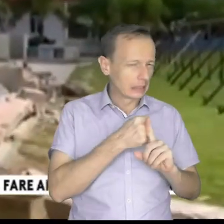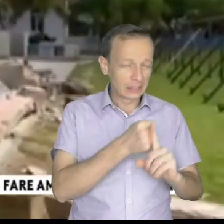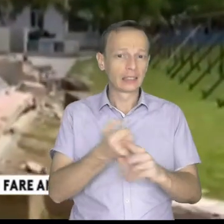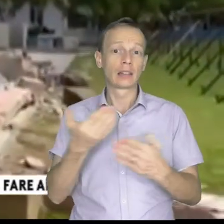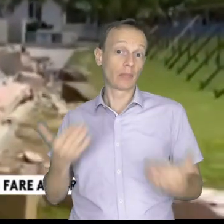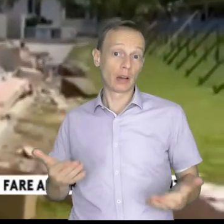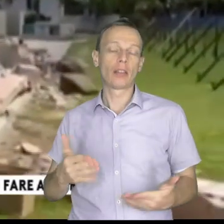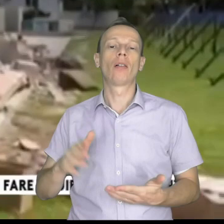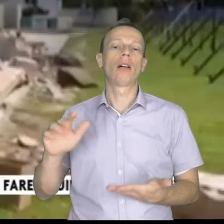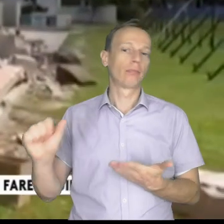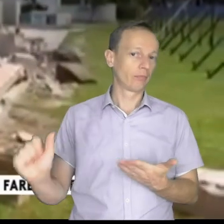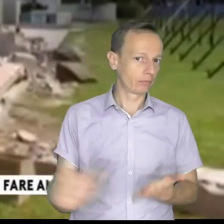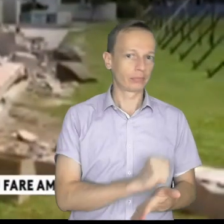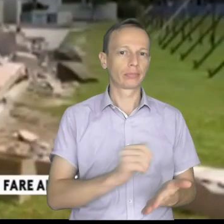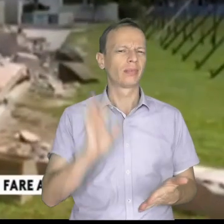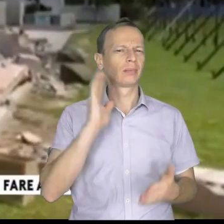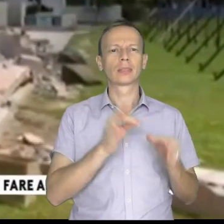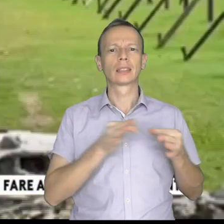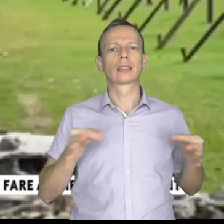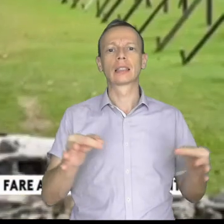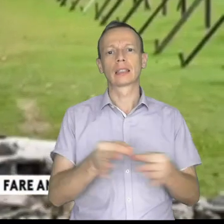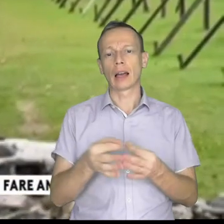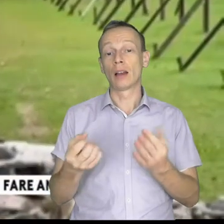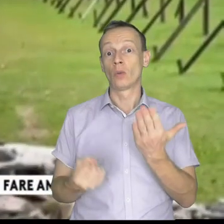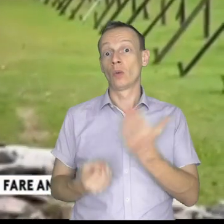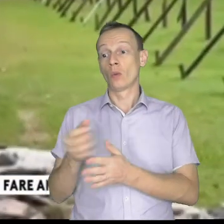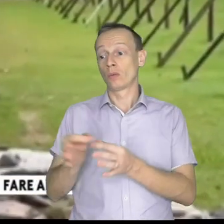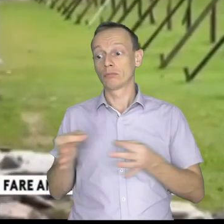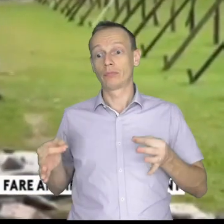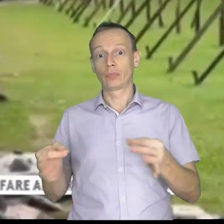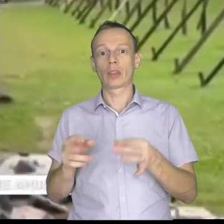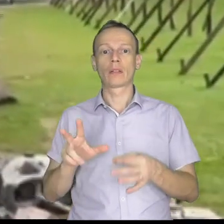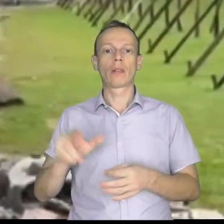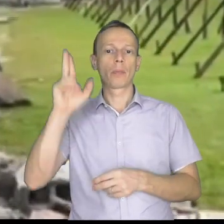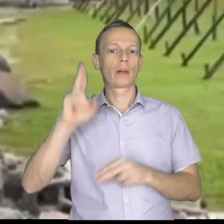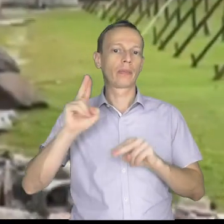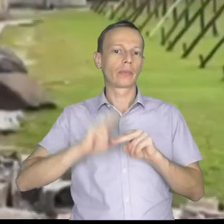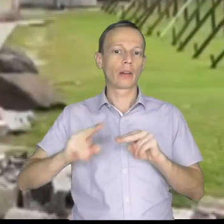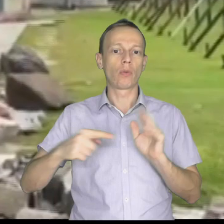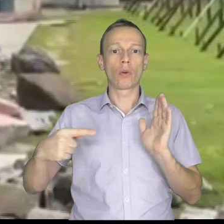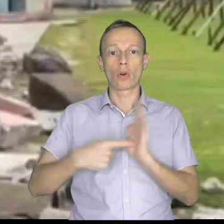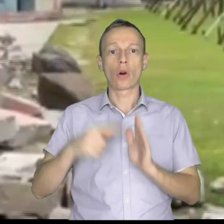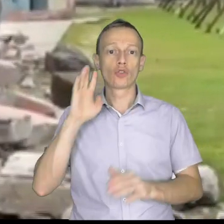ont procédé à sa démolition. Donc les travaux du futur établissement devraient démarrer en janvier